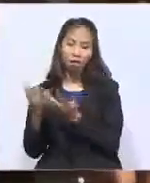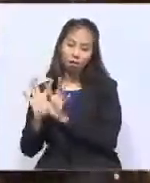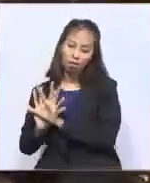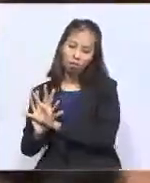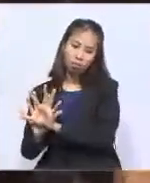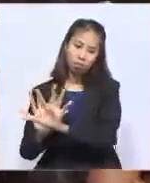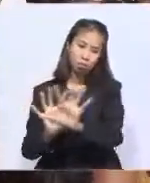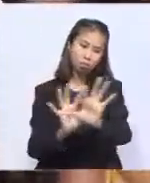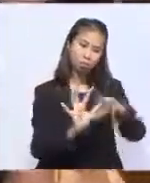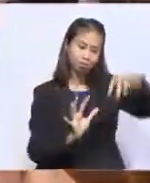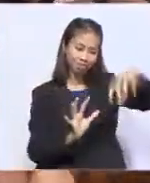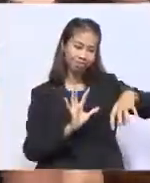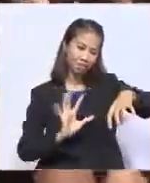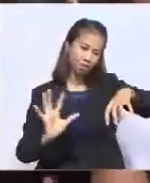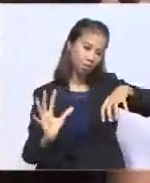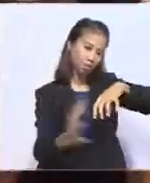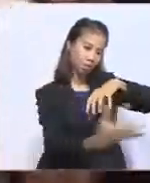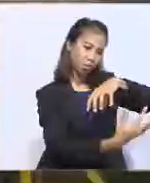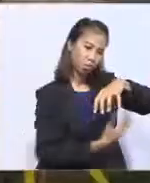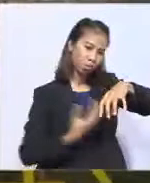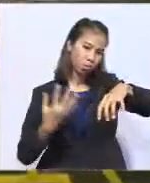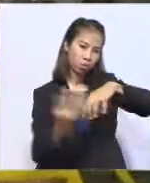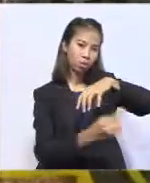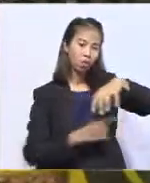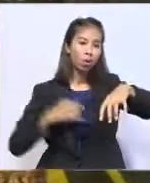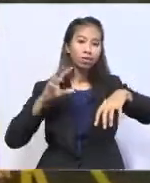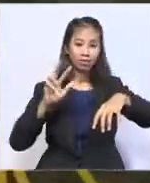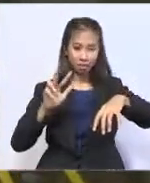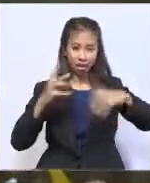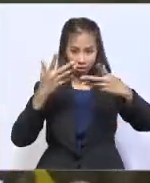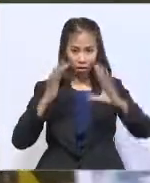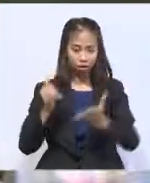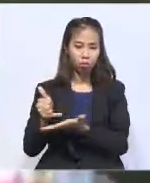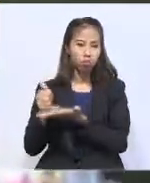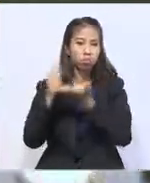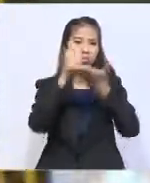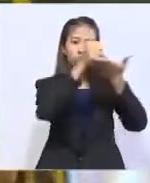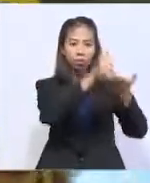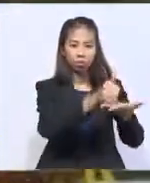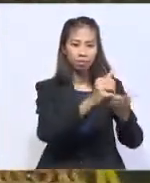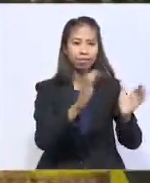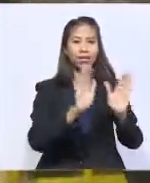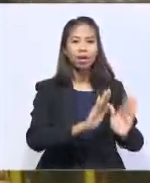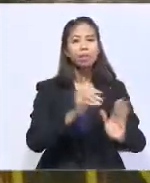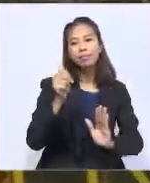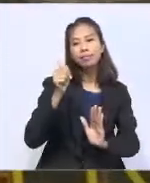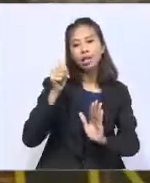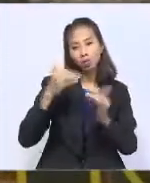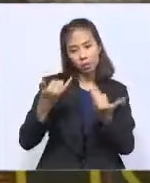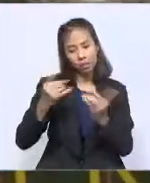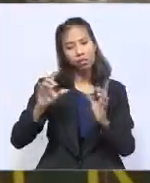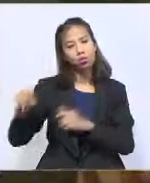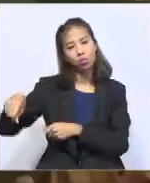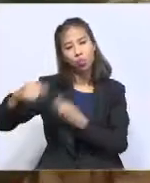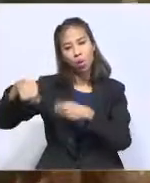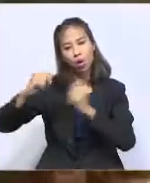ห่รอบพระอุโบสถวัดโพชัย3รอบก่อนที่จะอัญเชิญขึ้นประดิษฐานบนพระอุโบสถเช่นเดิมถือว่าเป็นการปิดฉากงานสง